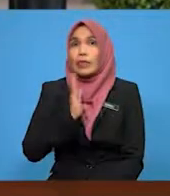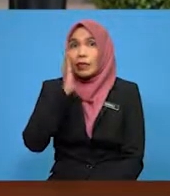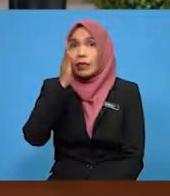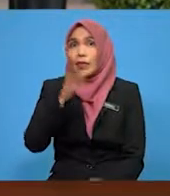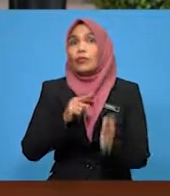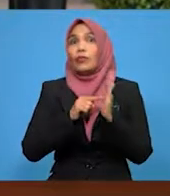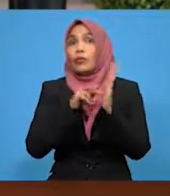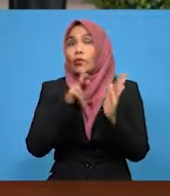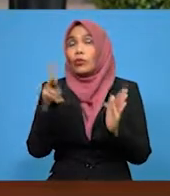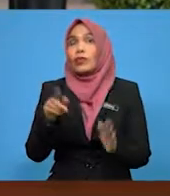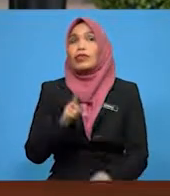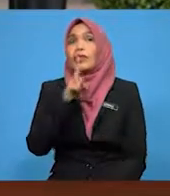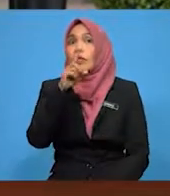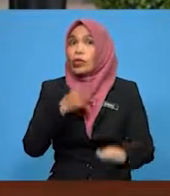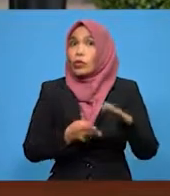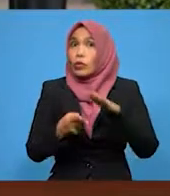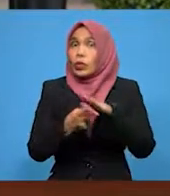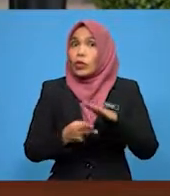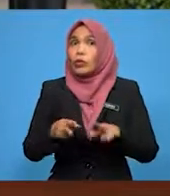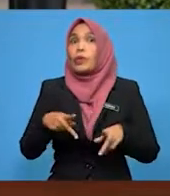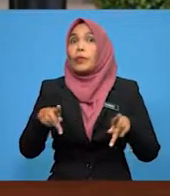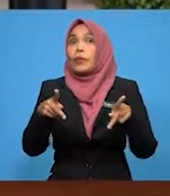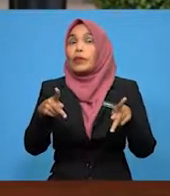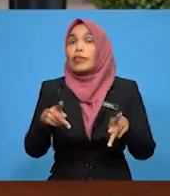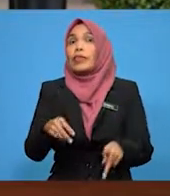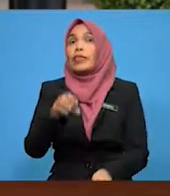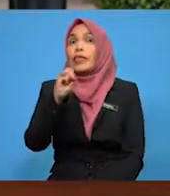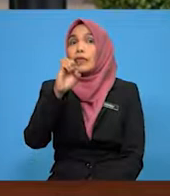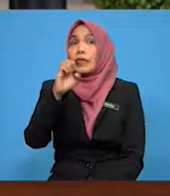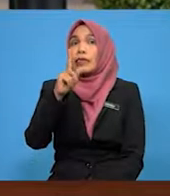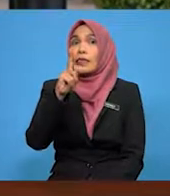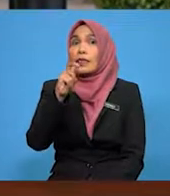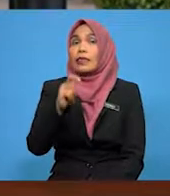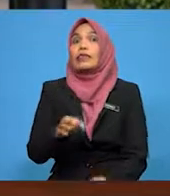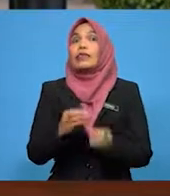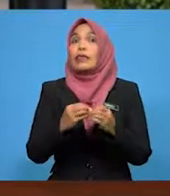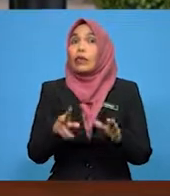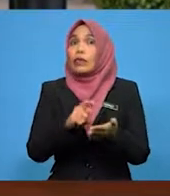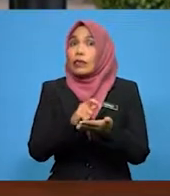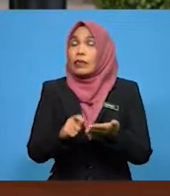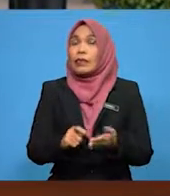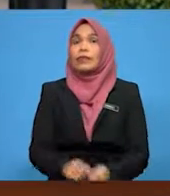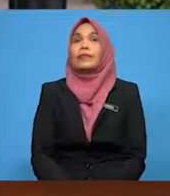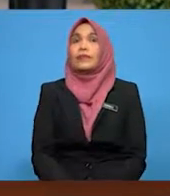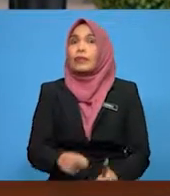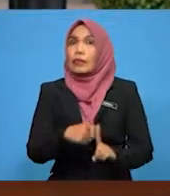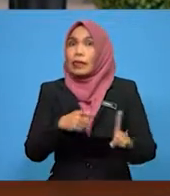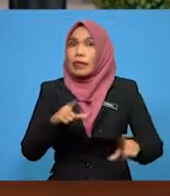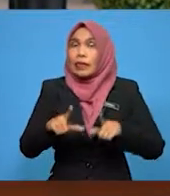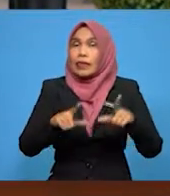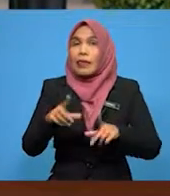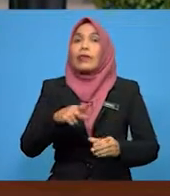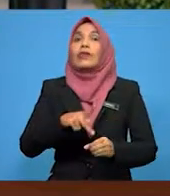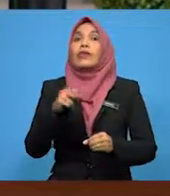Saya akan menunjukkan satu video proses set telur tetasan ke dalam seta dari langkah